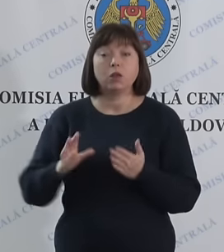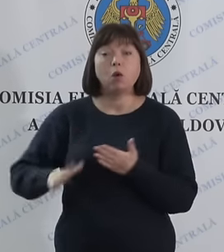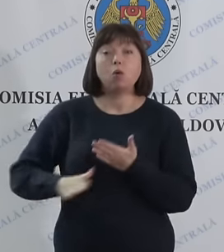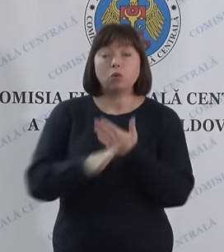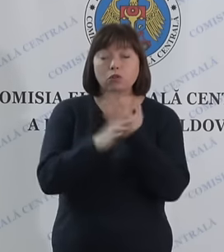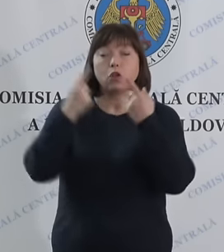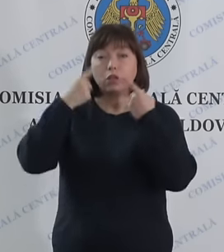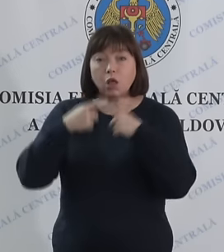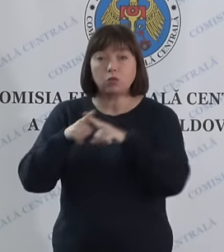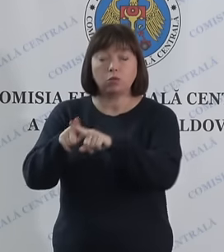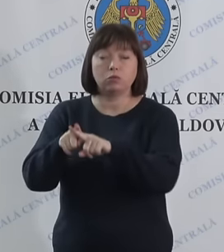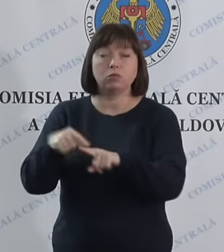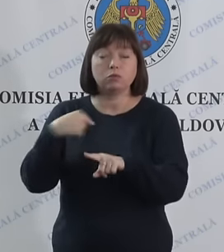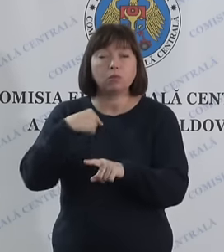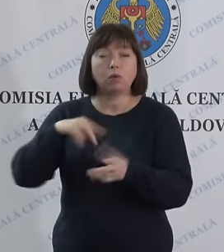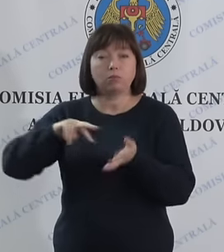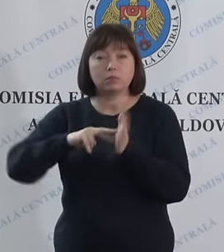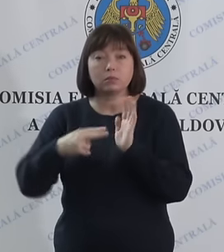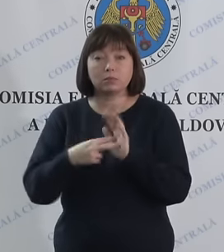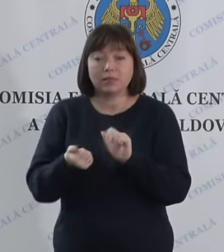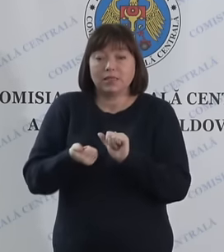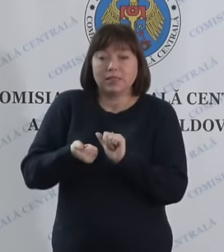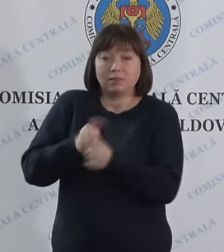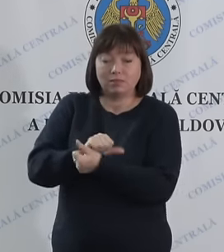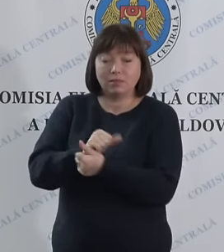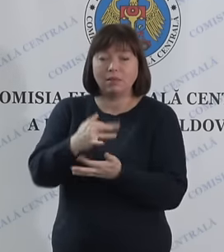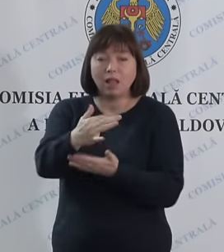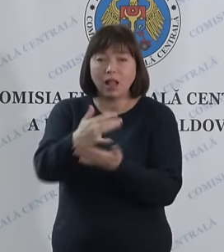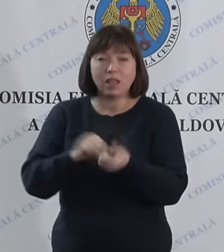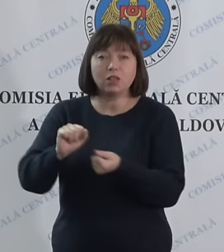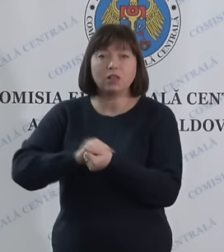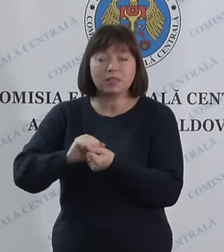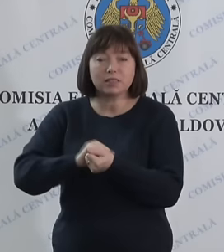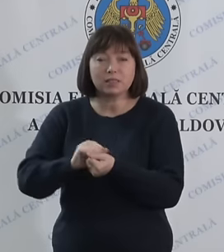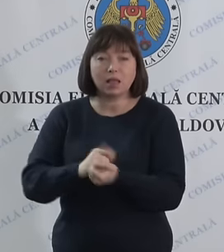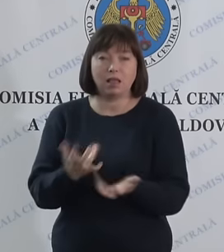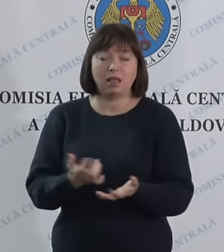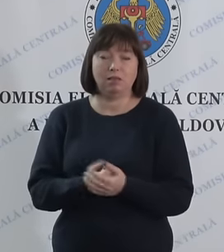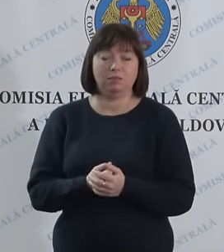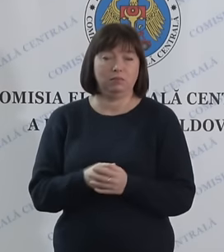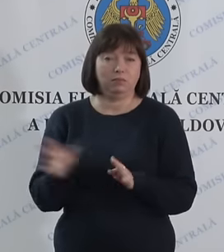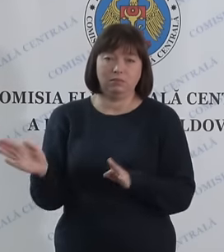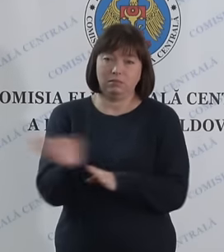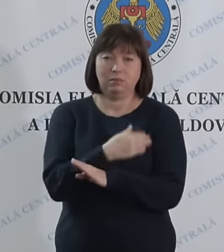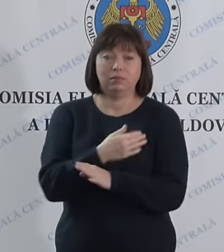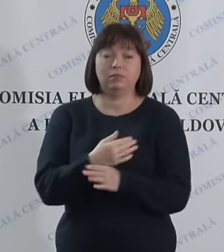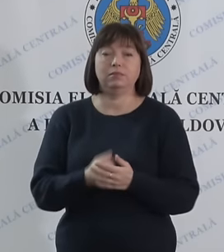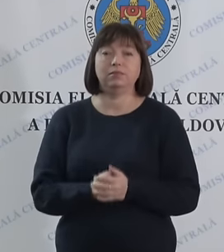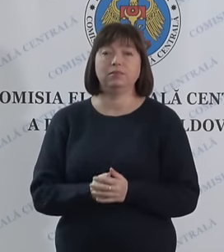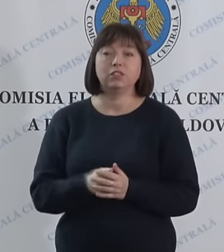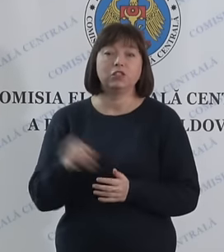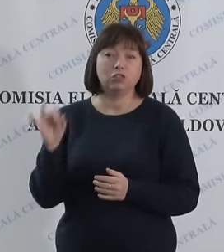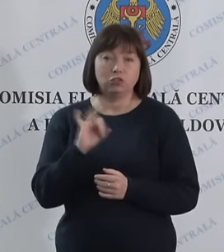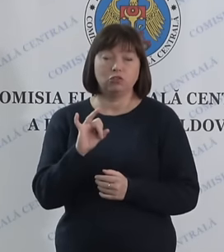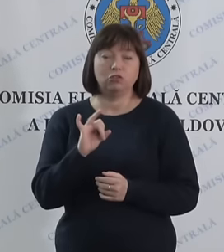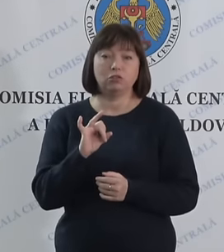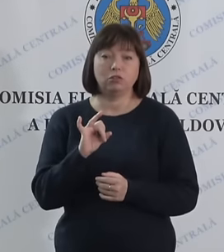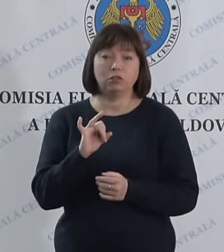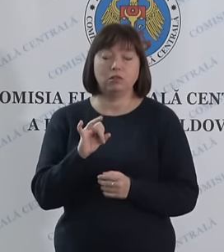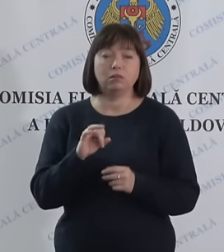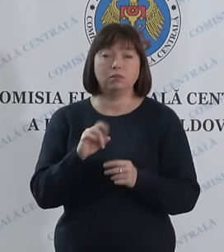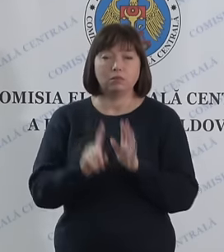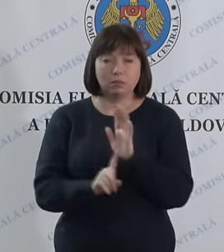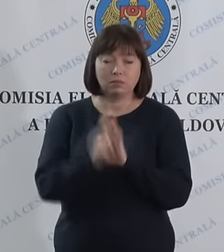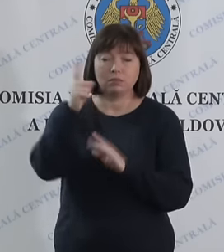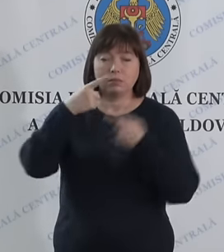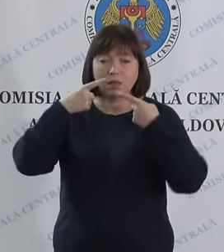ajutorul tehnologiilor ne propunem să înlocuim listele pe suport de hârtie și